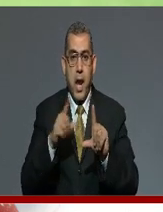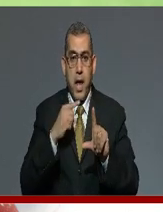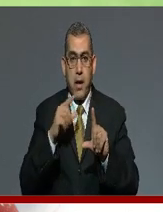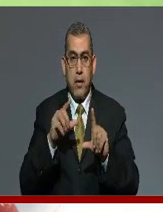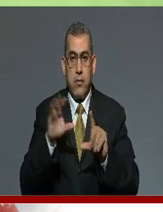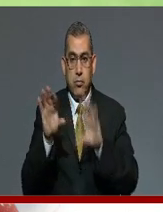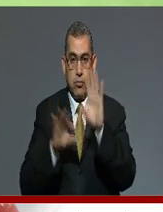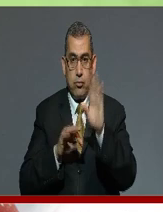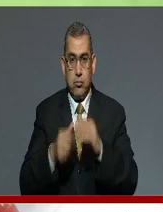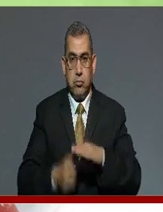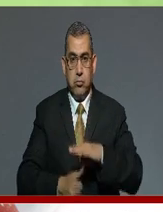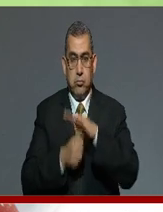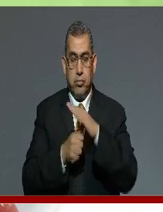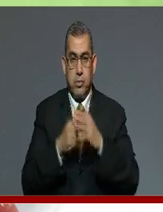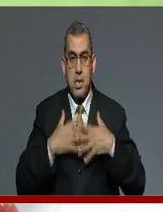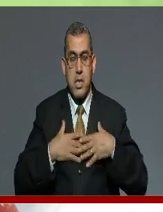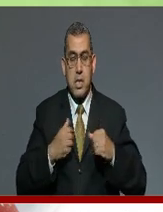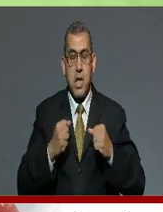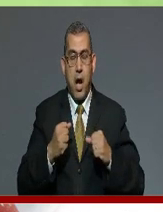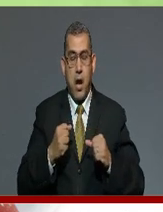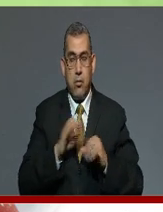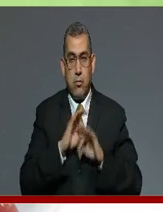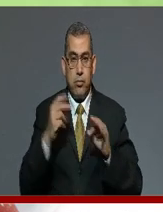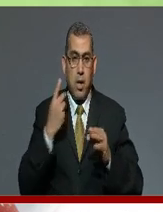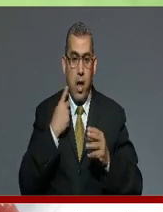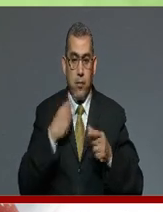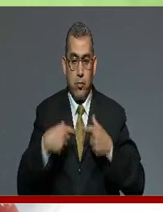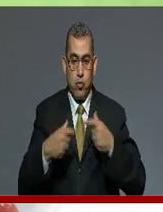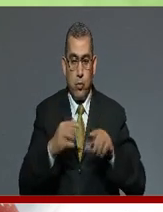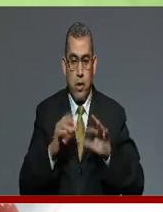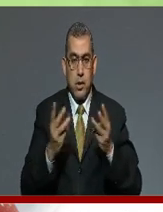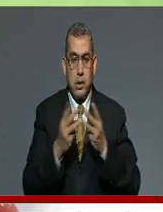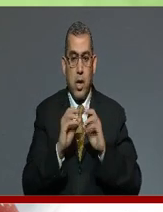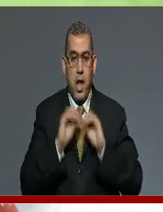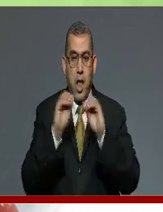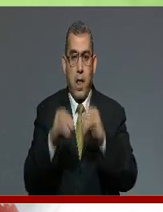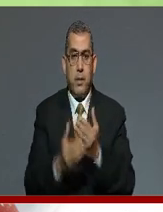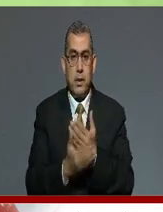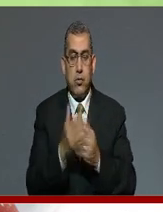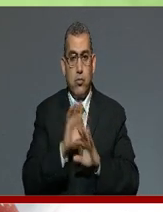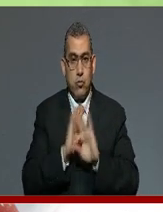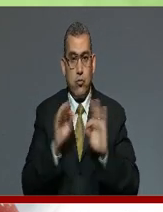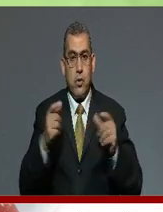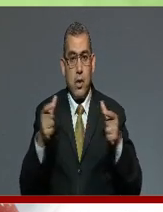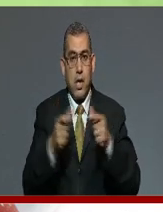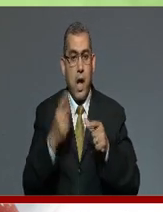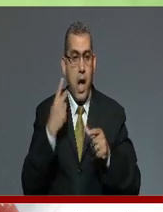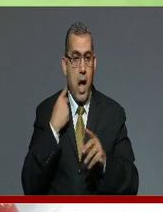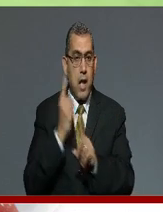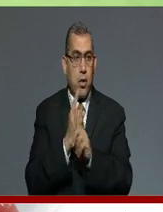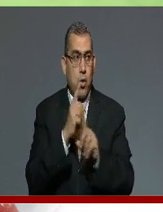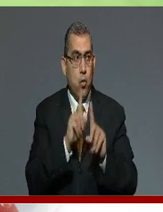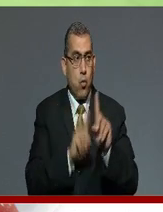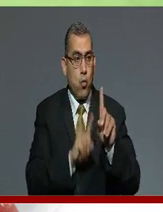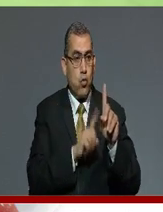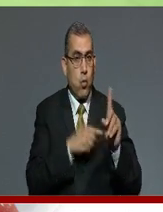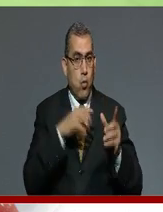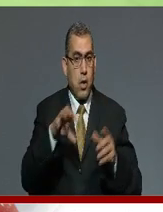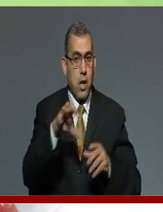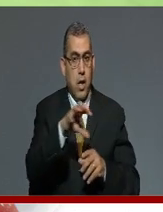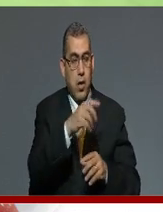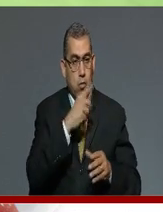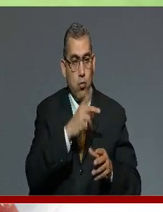وقمه صحيه رقميه وتكنولوجيه مع عدد من الوزراء في الدول